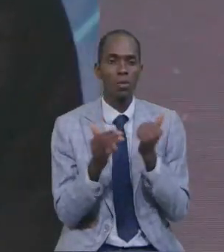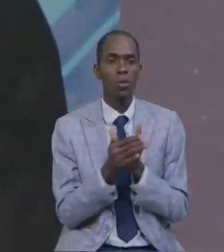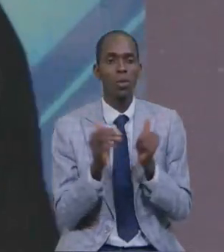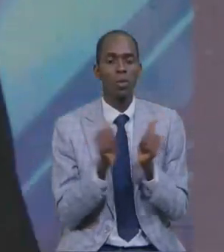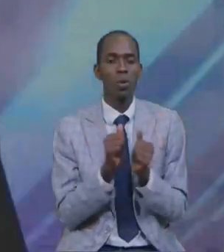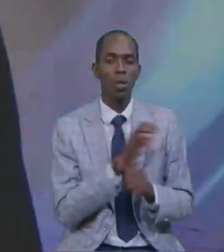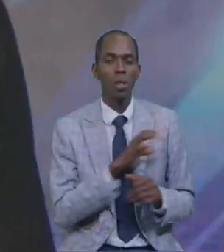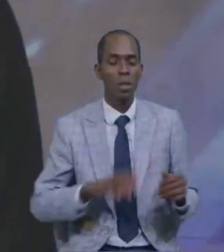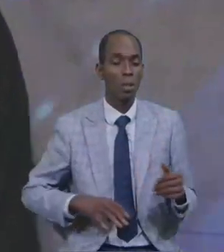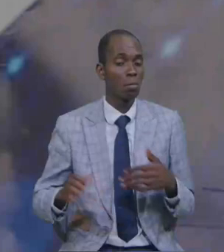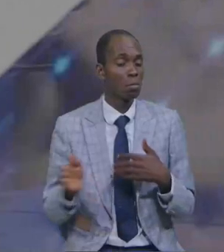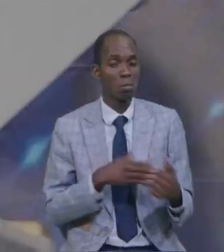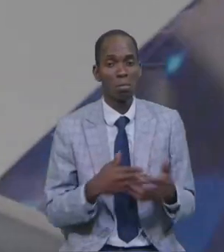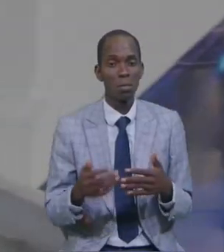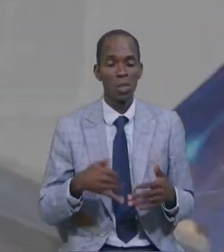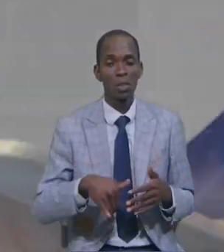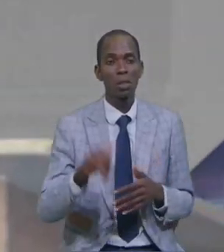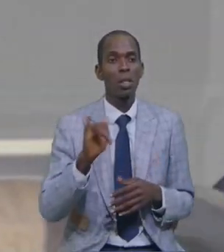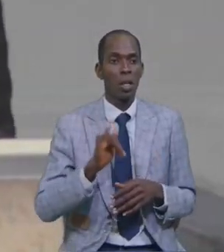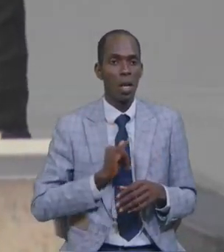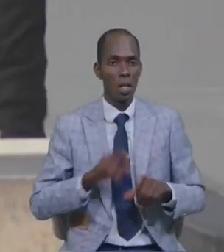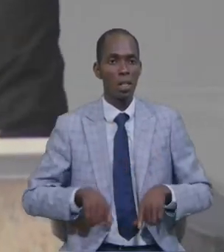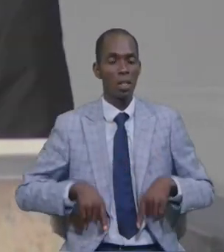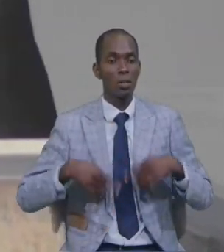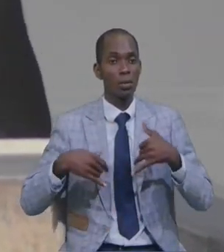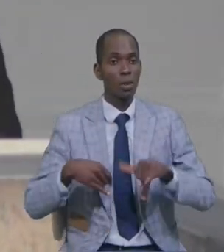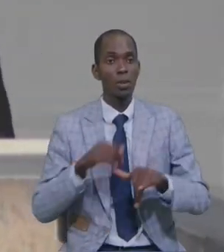moi. L'ancien moi n'est plus vivant.